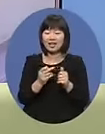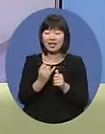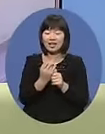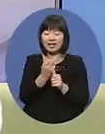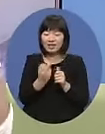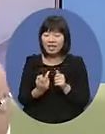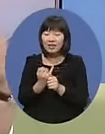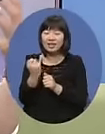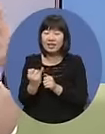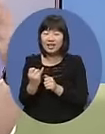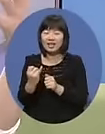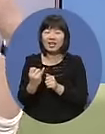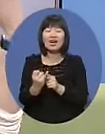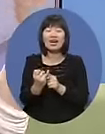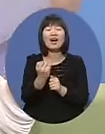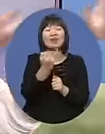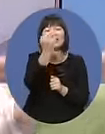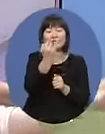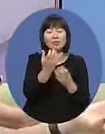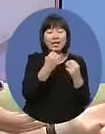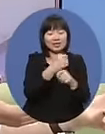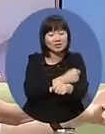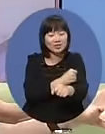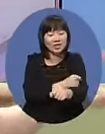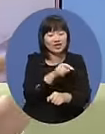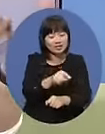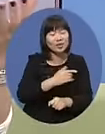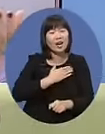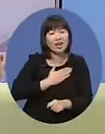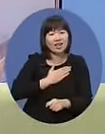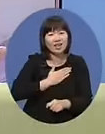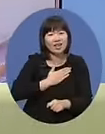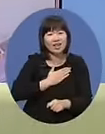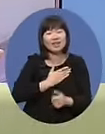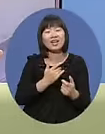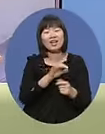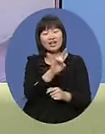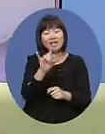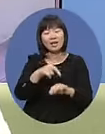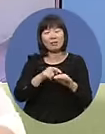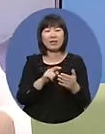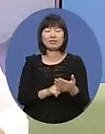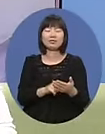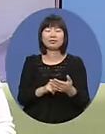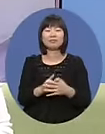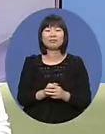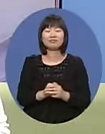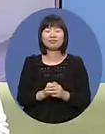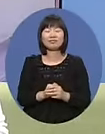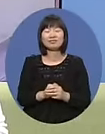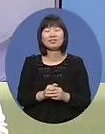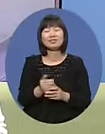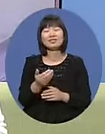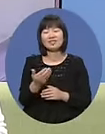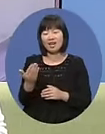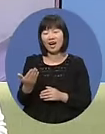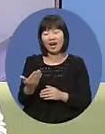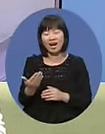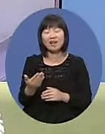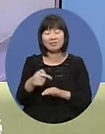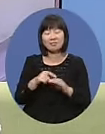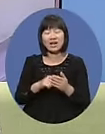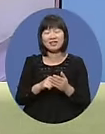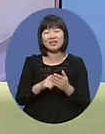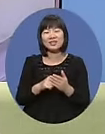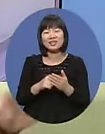자기 형편껏 형님 그래도 형님이 많이 애쓰시는 거 알아요. 그 하나의 마음에 동서는 마음이 녹더라고요.